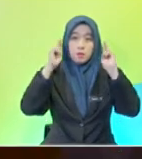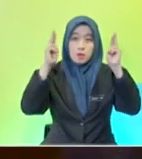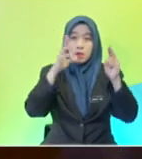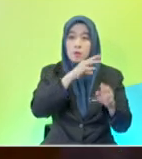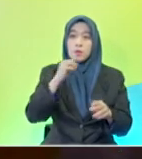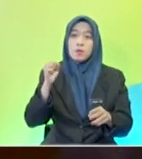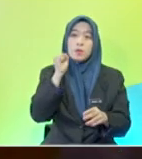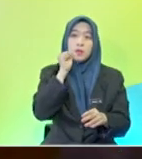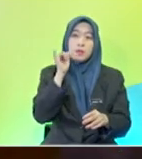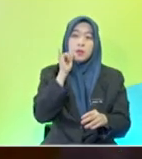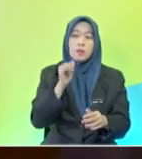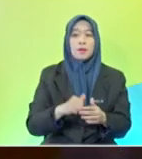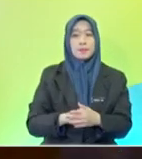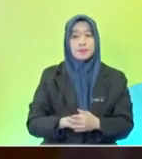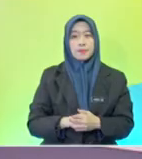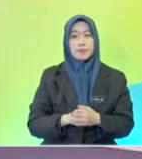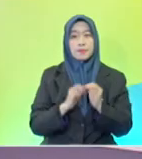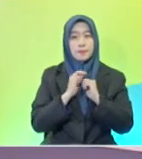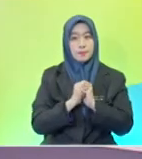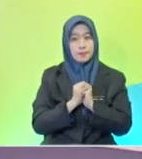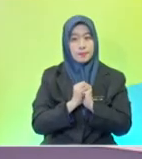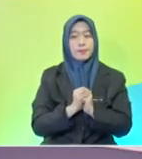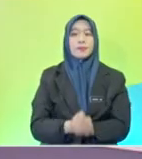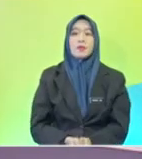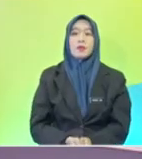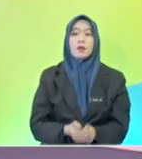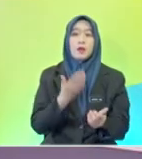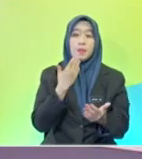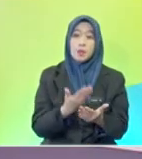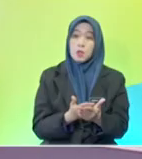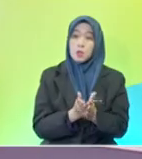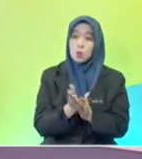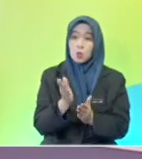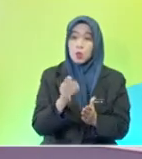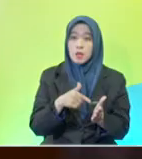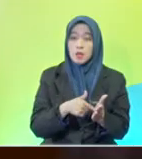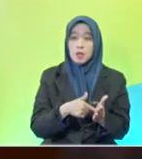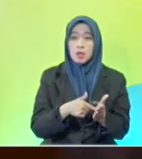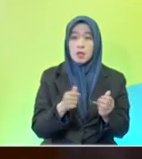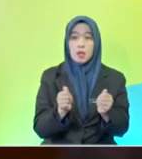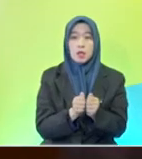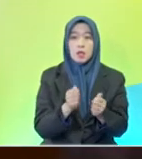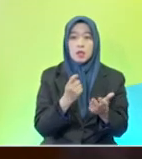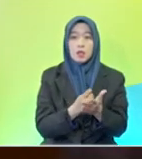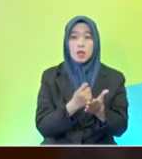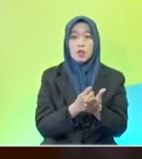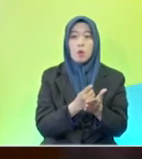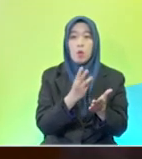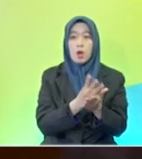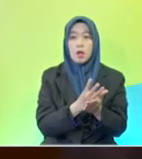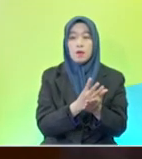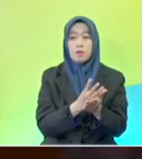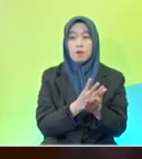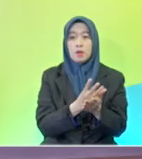Okey, tahniah. Okey, okay, tahniah diucapkan. Baiklah, kita teruskan lagi dengan tanda wakaf yang berikut dia iaitu